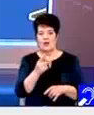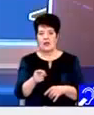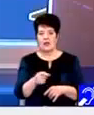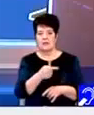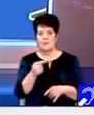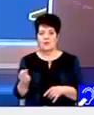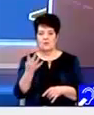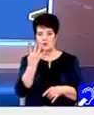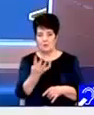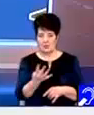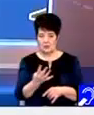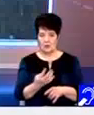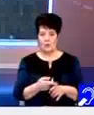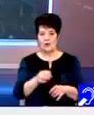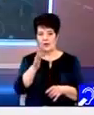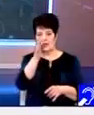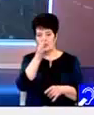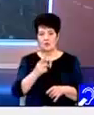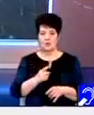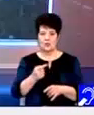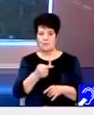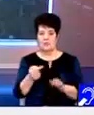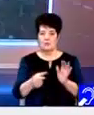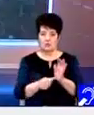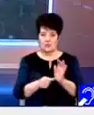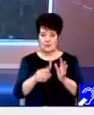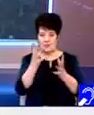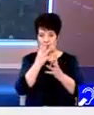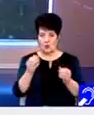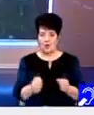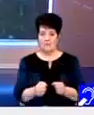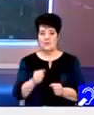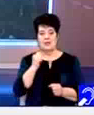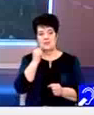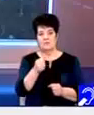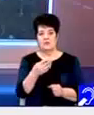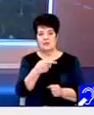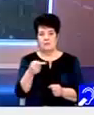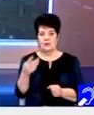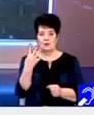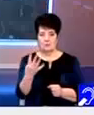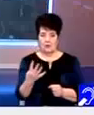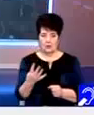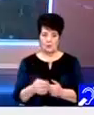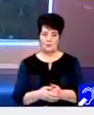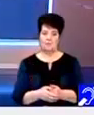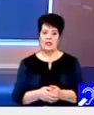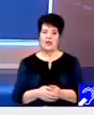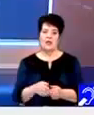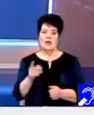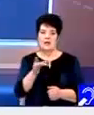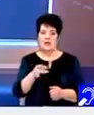3 și minus 4 grade. La Chișinău așteptăm minus 6 grade în această noapte și în jur de minus 4 grade mâine la prânz. Și